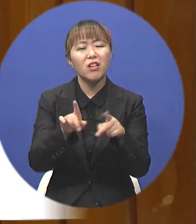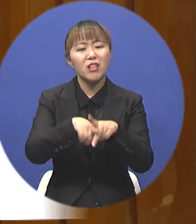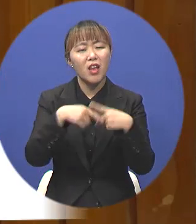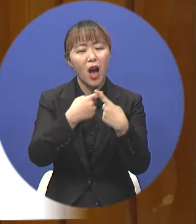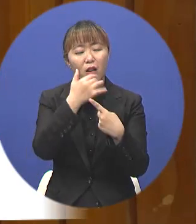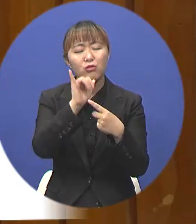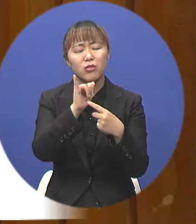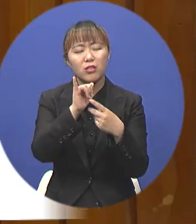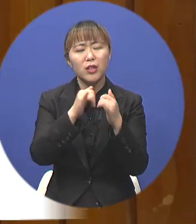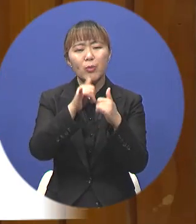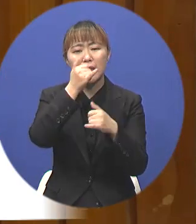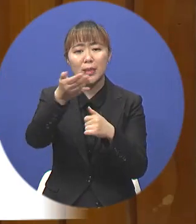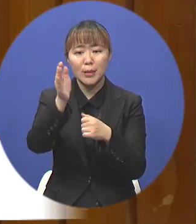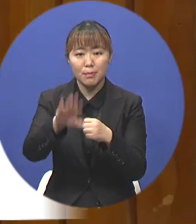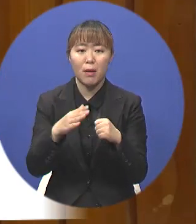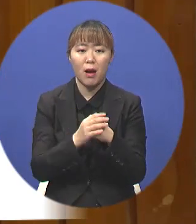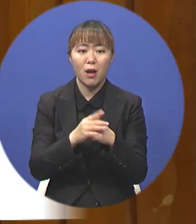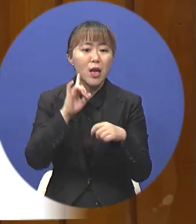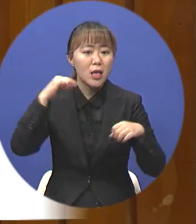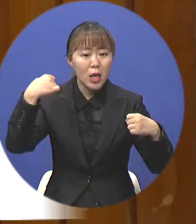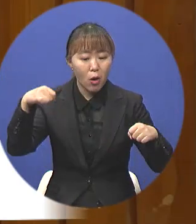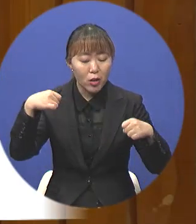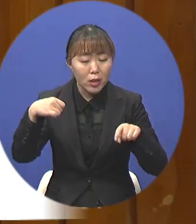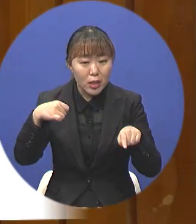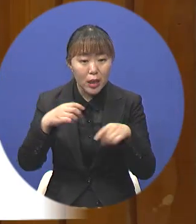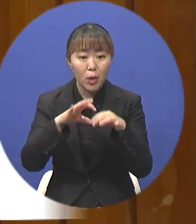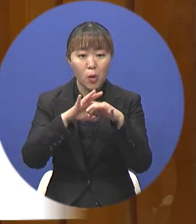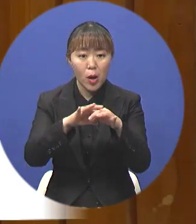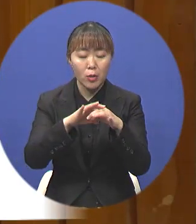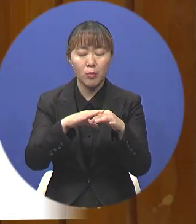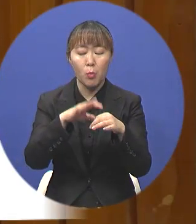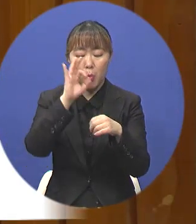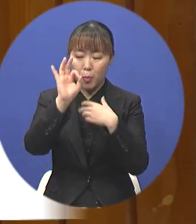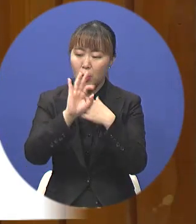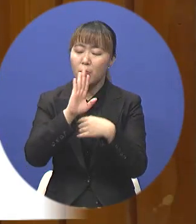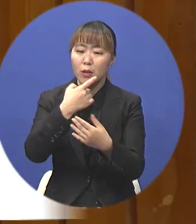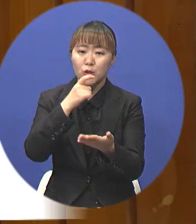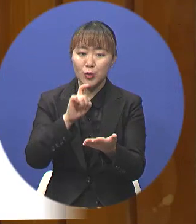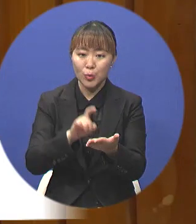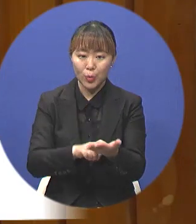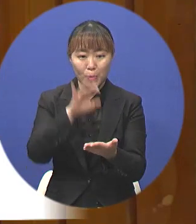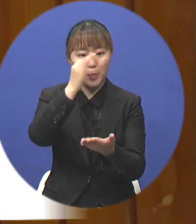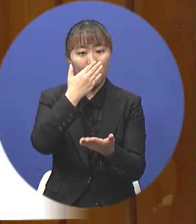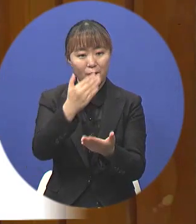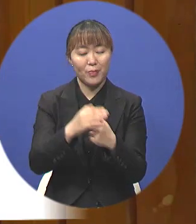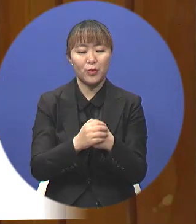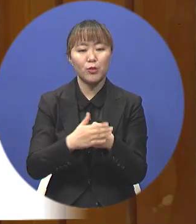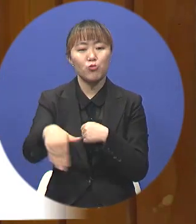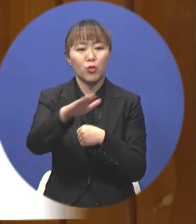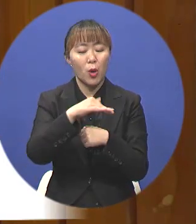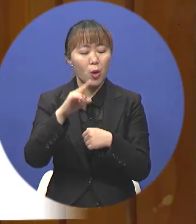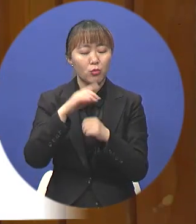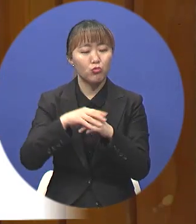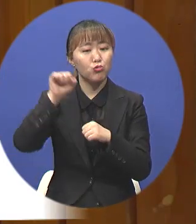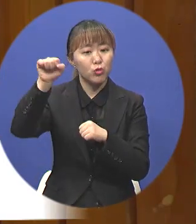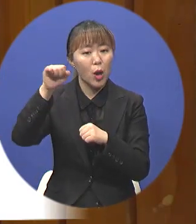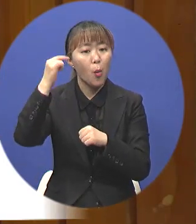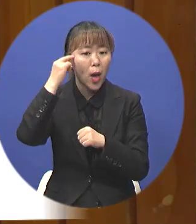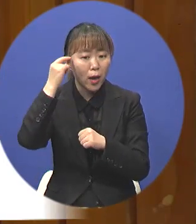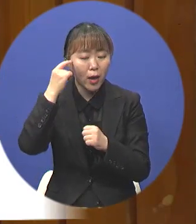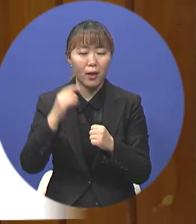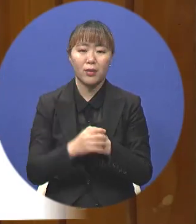있는 사람도 있겠지만은 연극이라는 이 매체가 또 쉽게 다가갈 수 있고 그래서 우리가 왜 투쟁하고